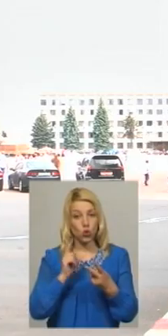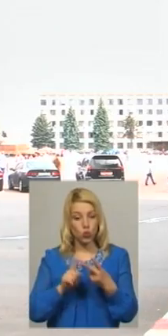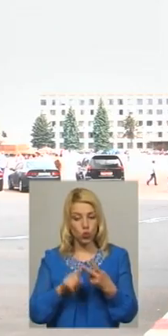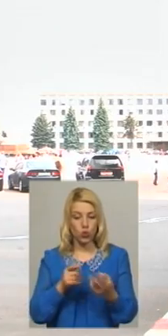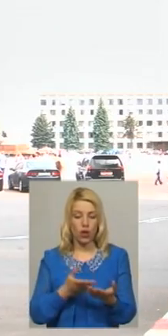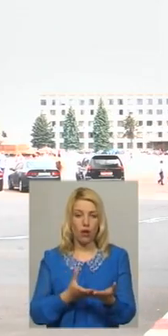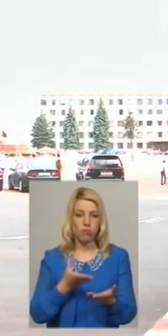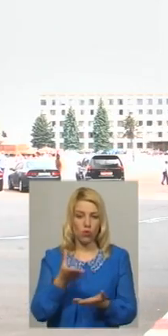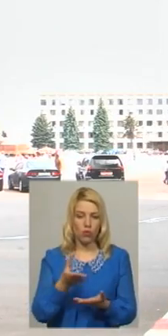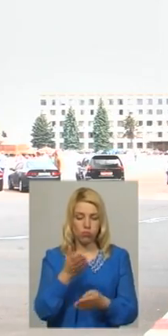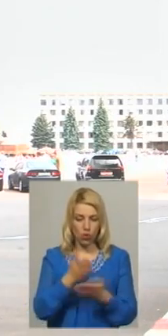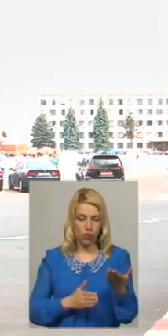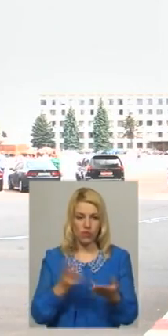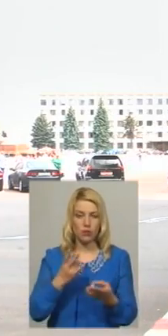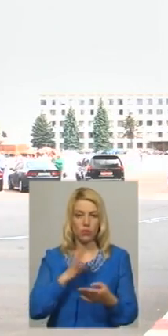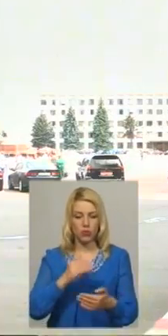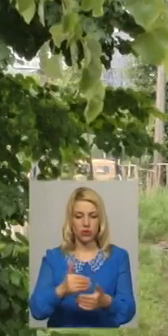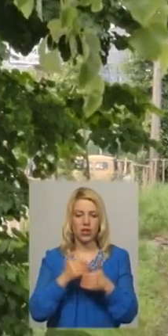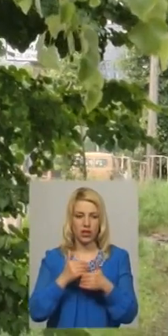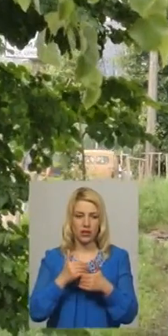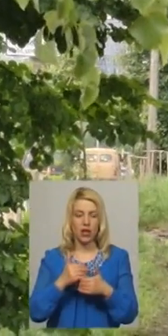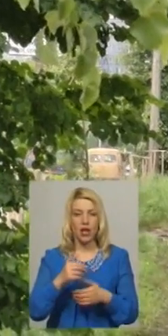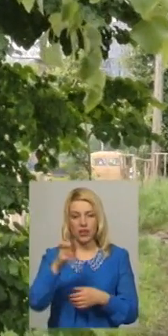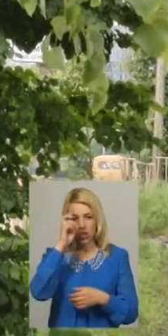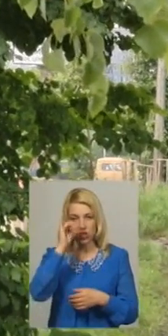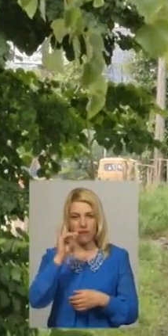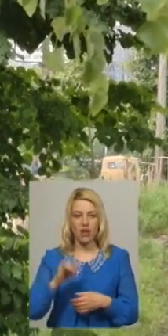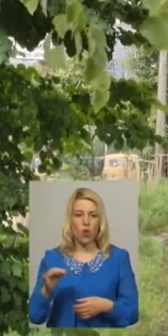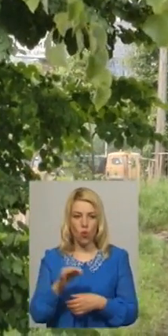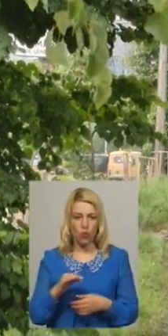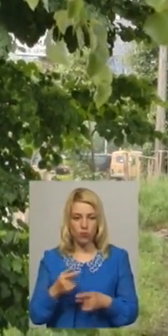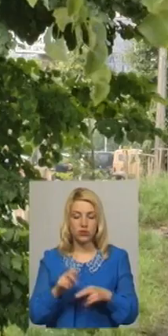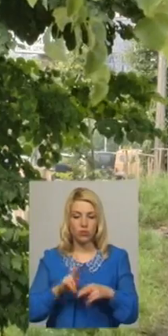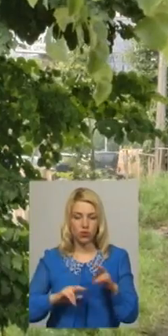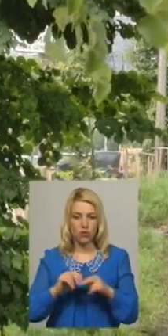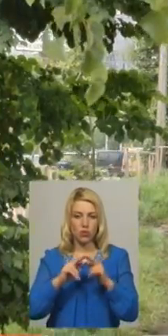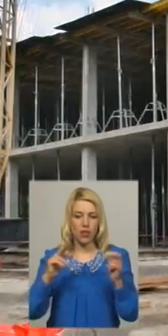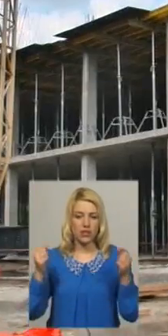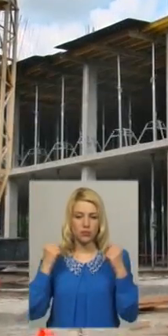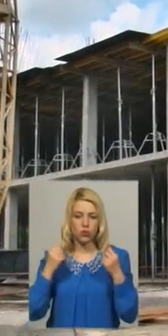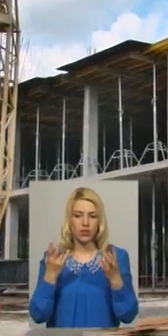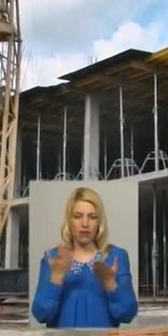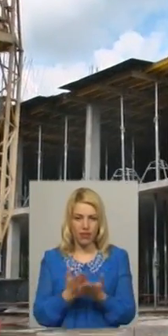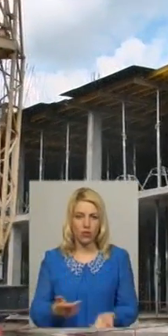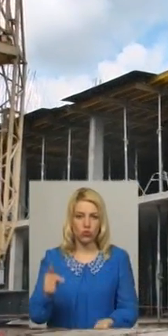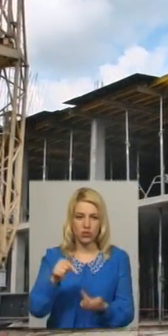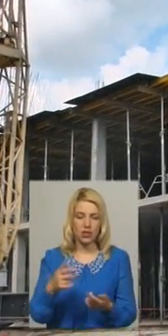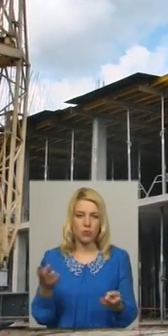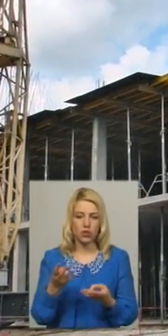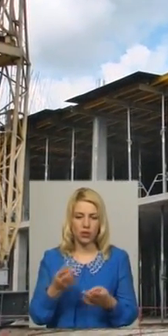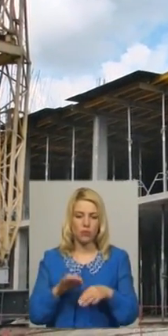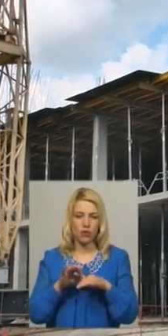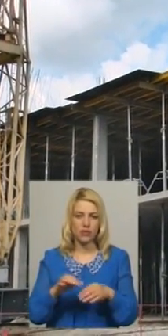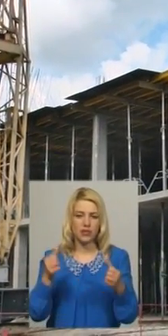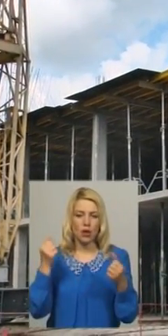бути допомога держави, це має бути допомога області. Будівництво палацу спорту є доцільним, адже потреба в великому приміщенні для проведення спортивних